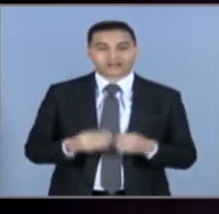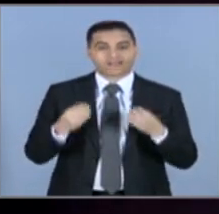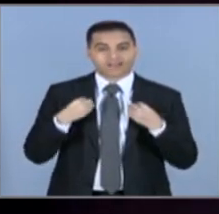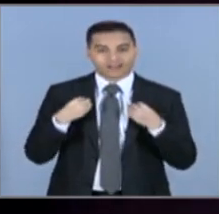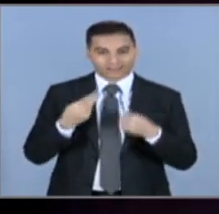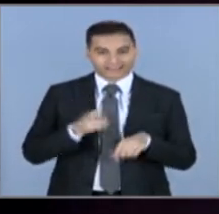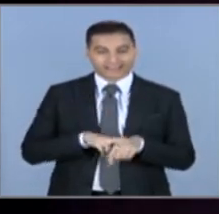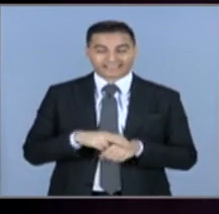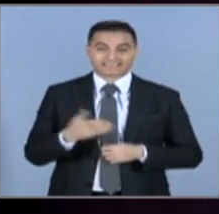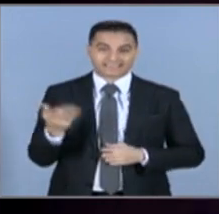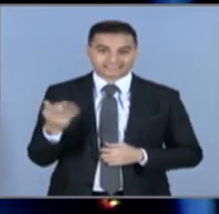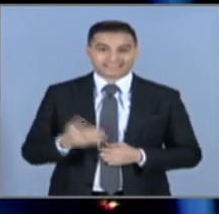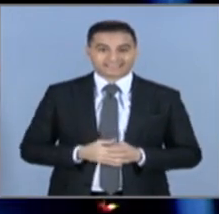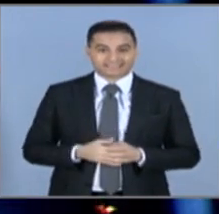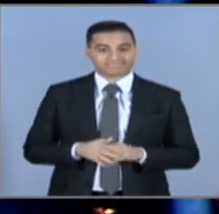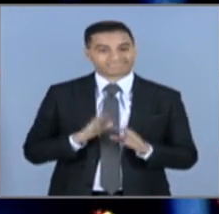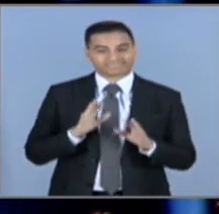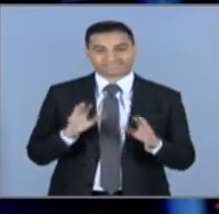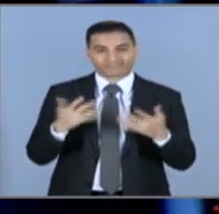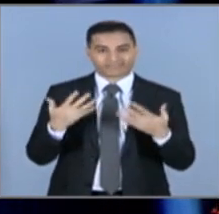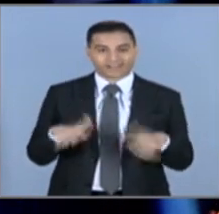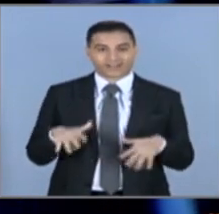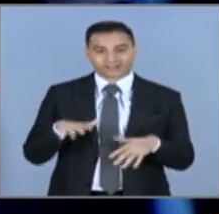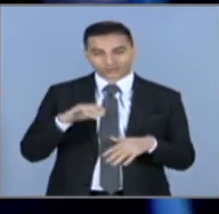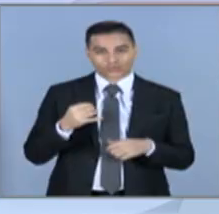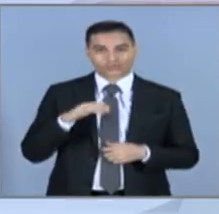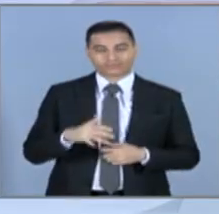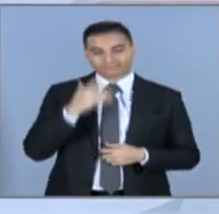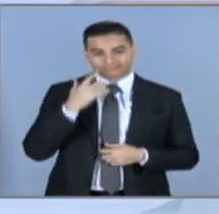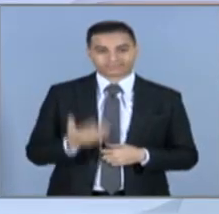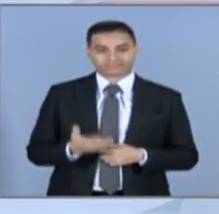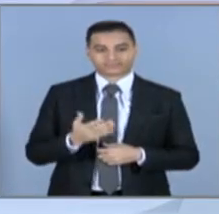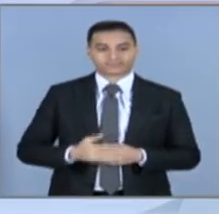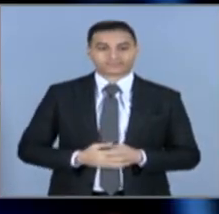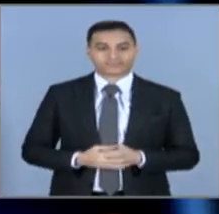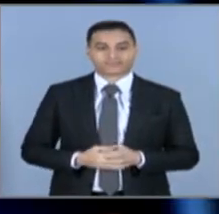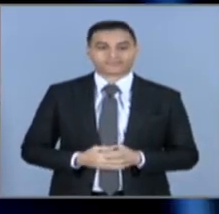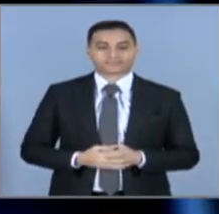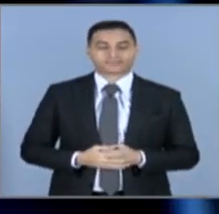رياضة، ما عندناش اختيار طبعا، لازم ندوس على البازر يا يحيى.